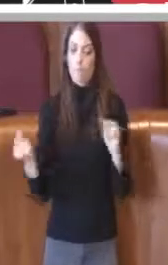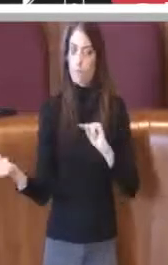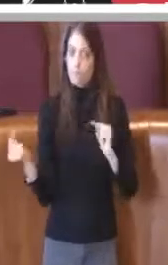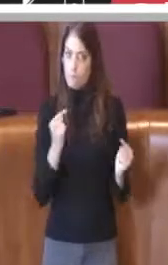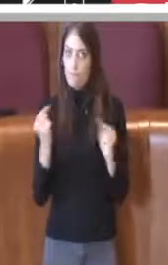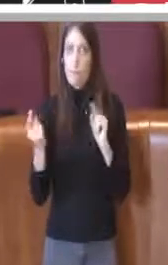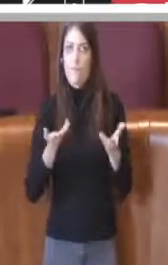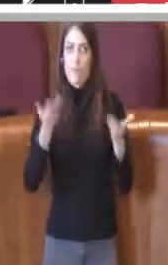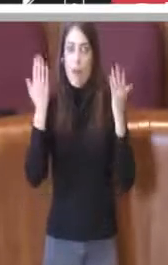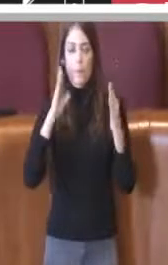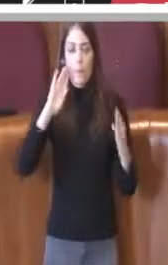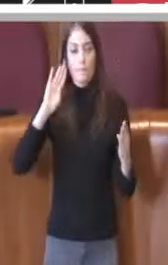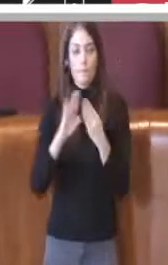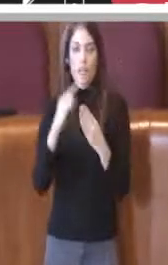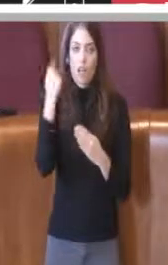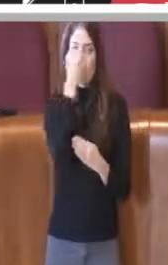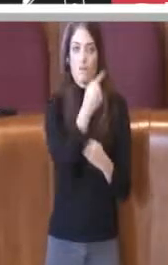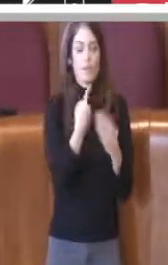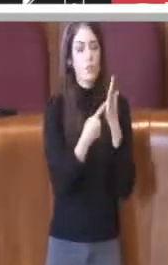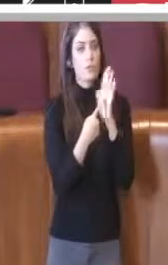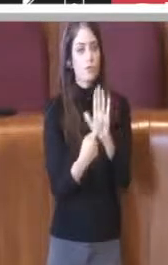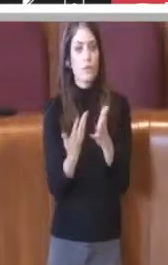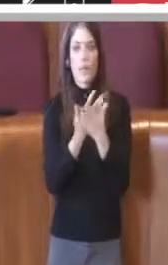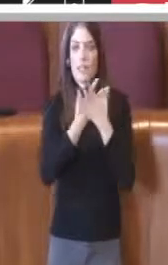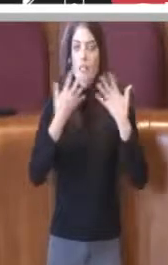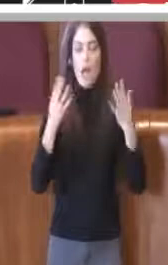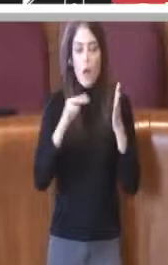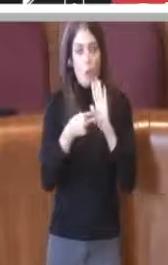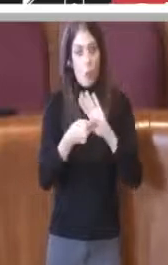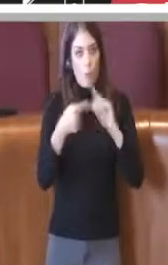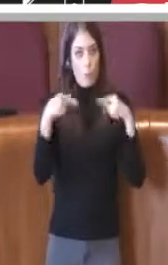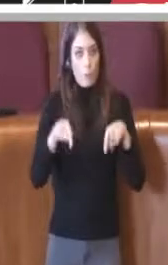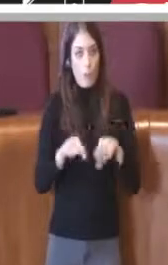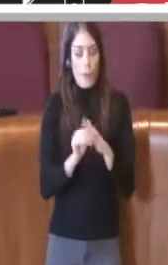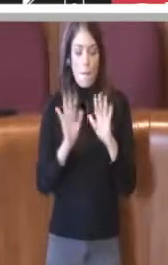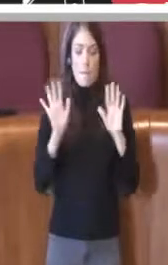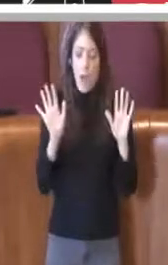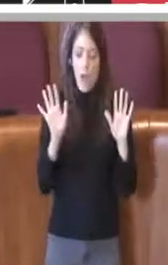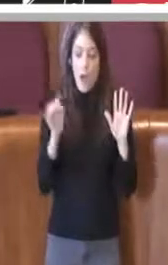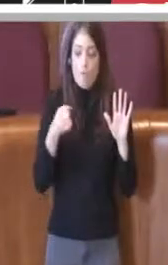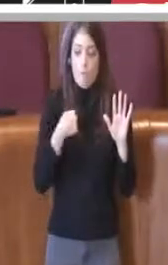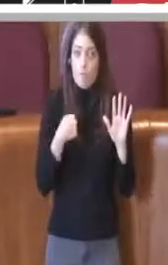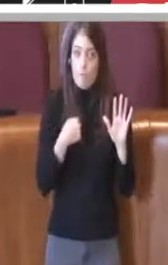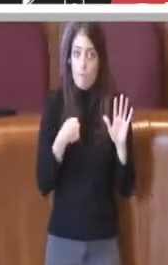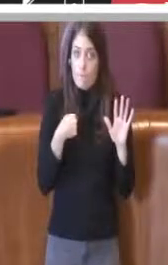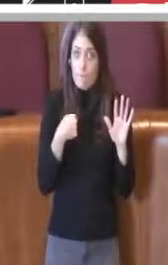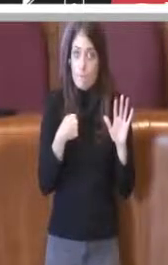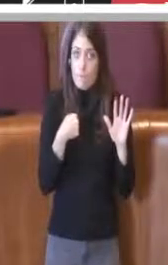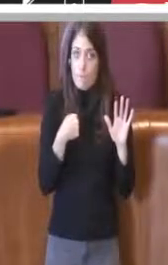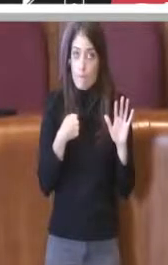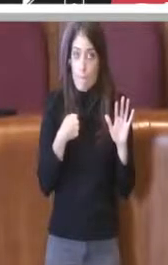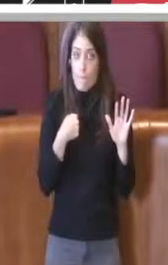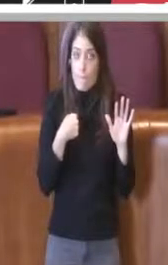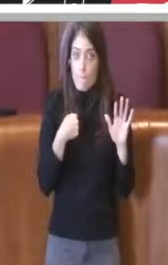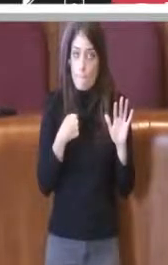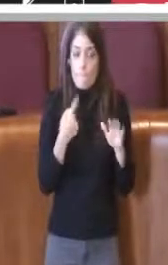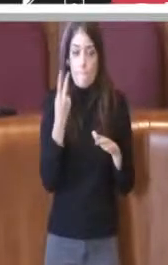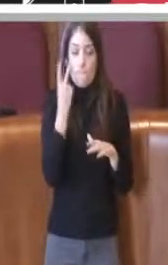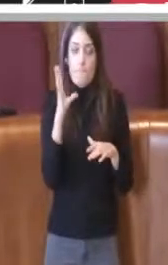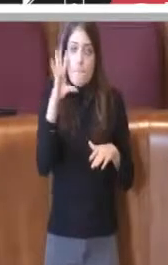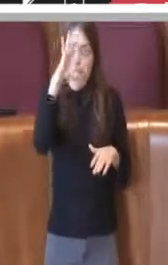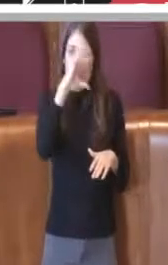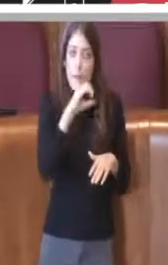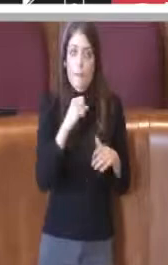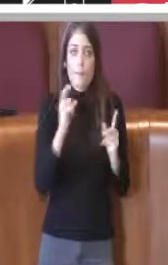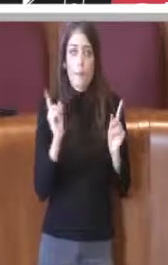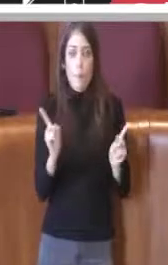finalmente a viso aperto questa questa problematica ciò nonostante io rilevo che tutto quello che loro e